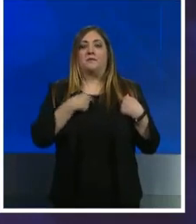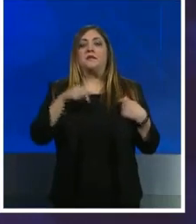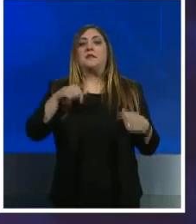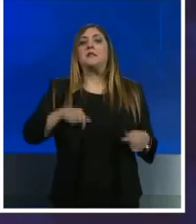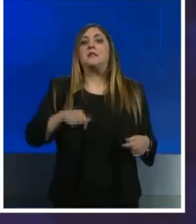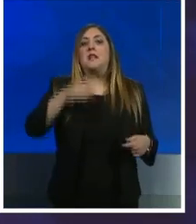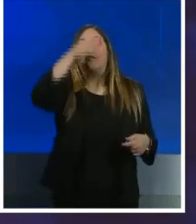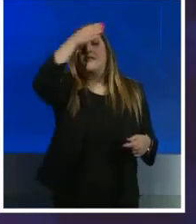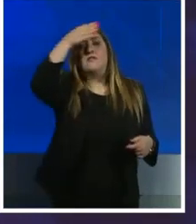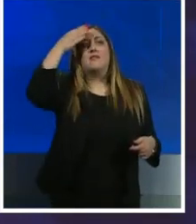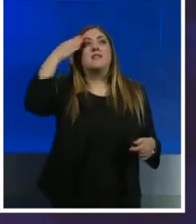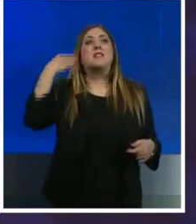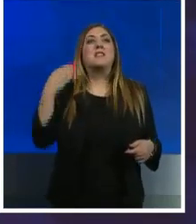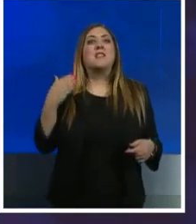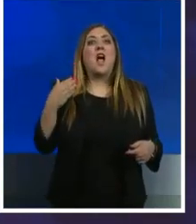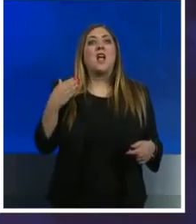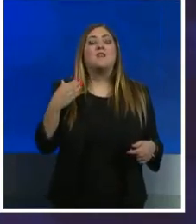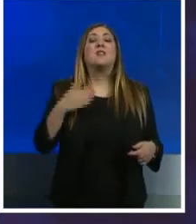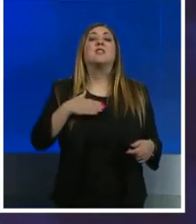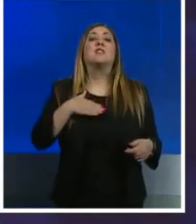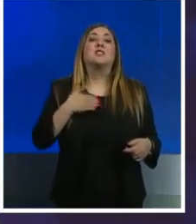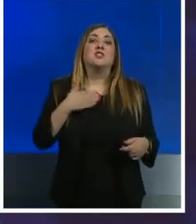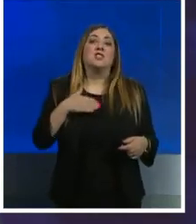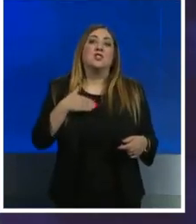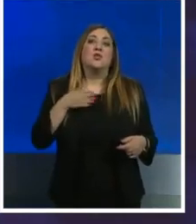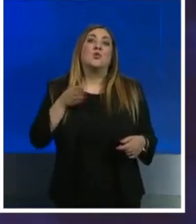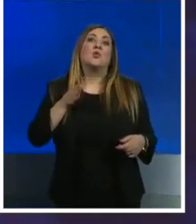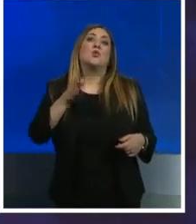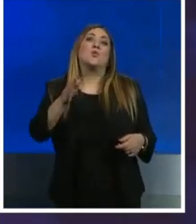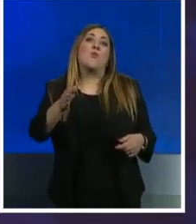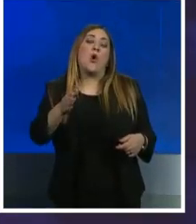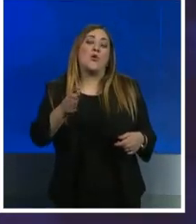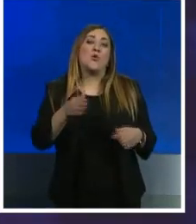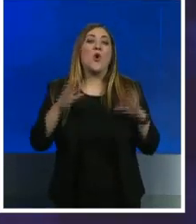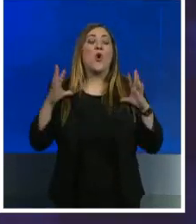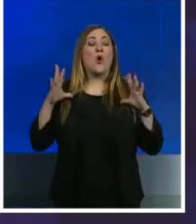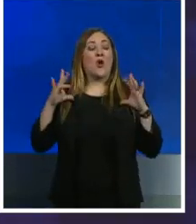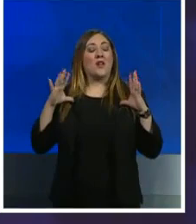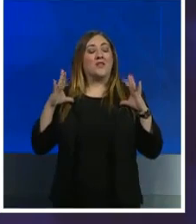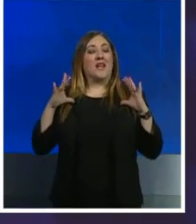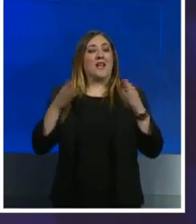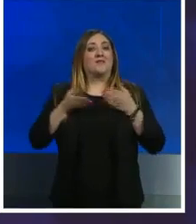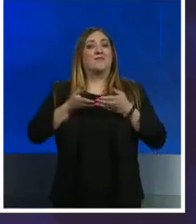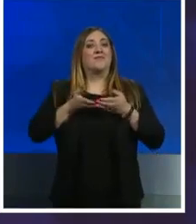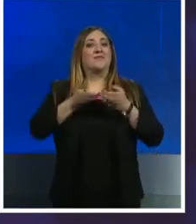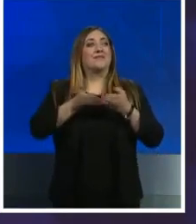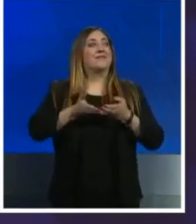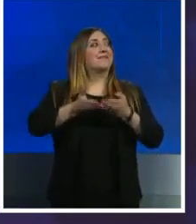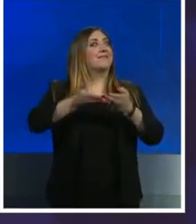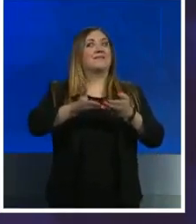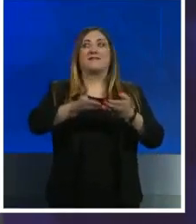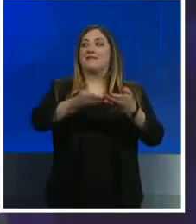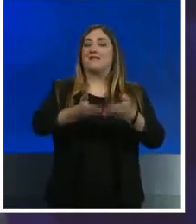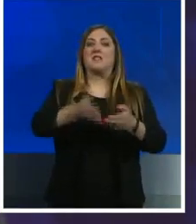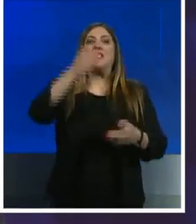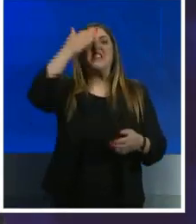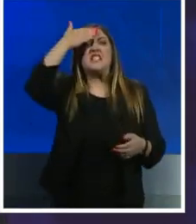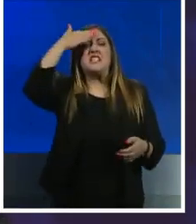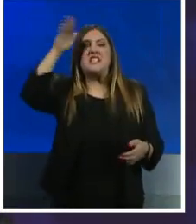is-sajf u jkunu jridu jmorru fuq il-jott tagħhom u x'jippurthom